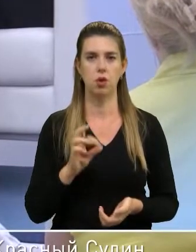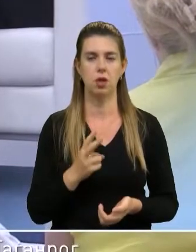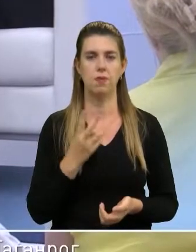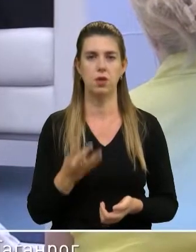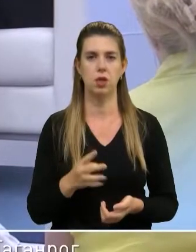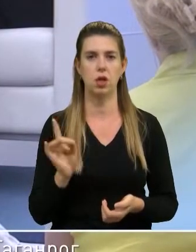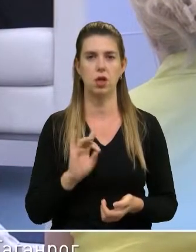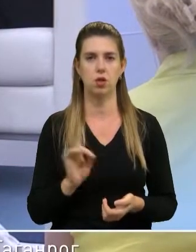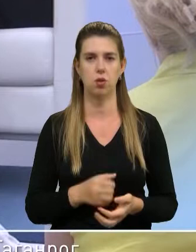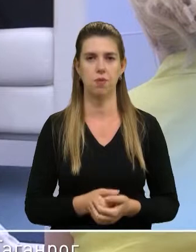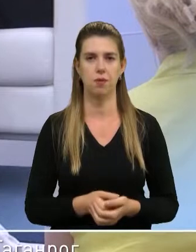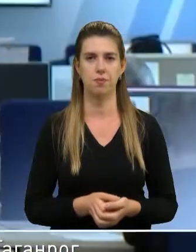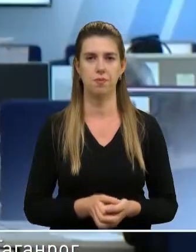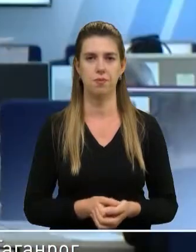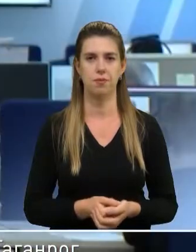Дон-24, Ростов-на-Дону.